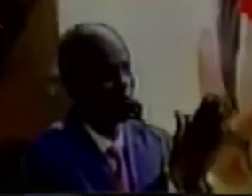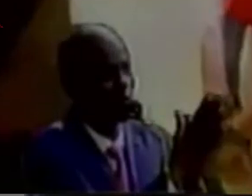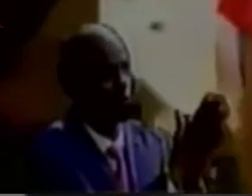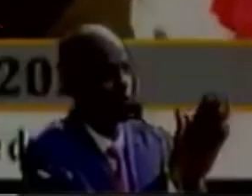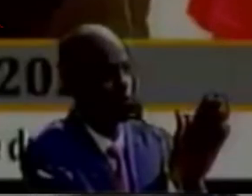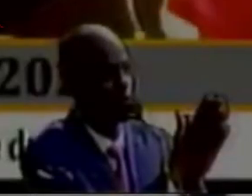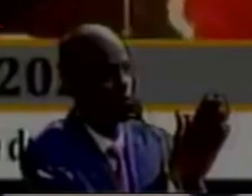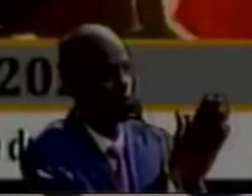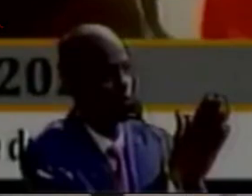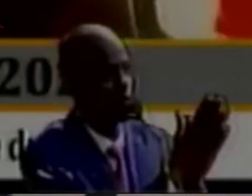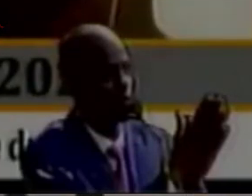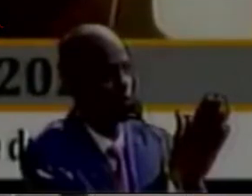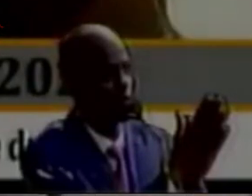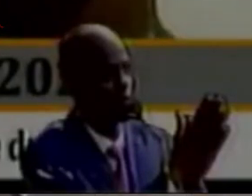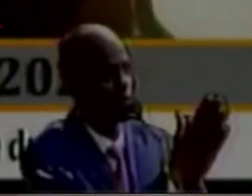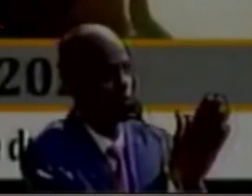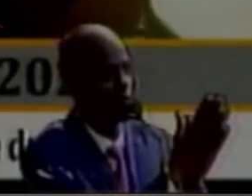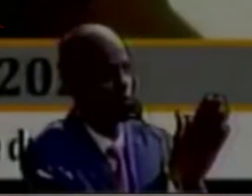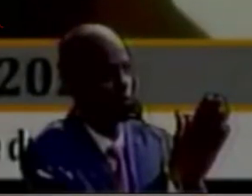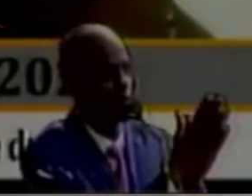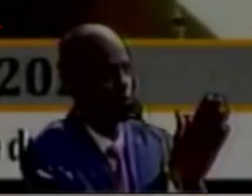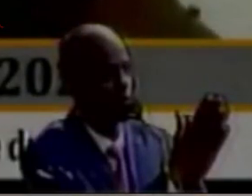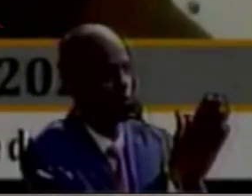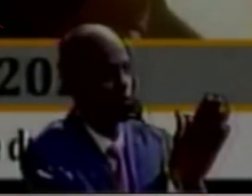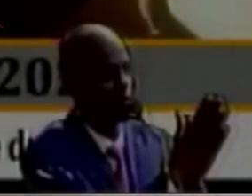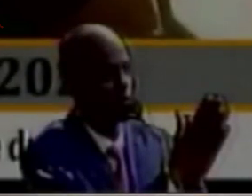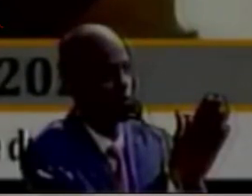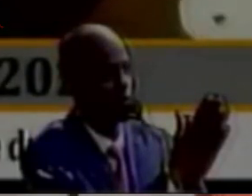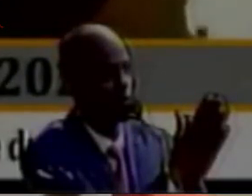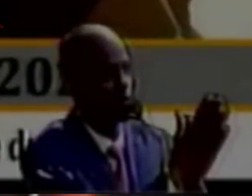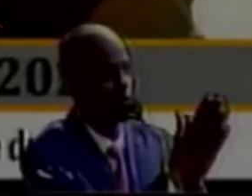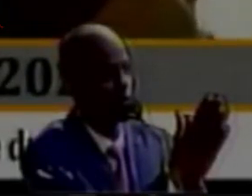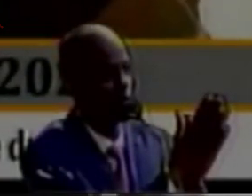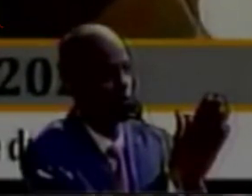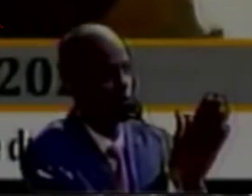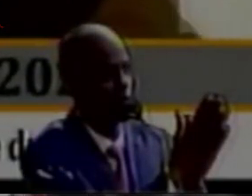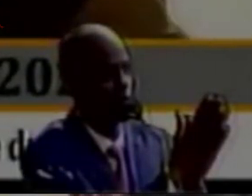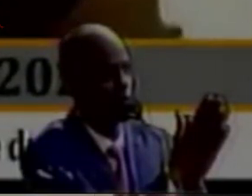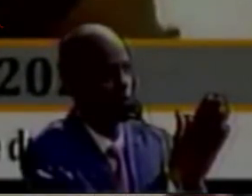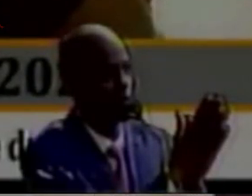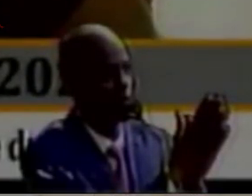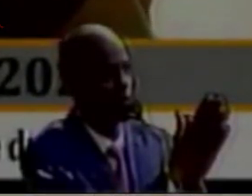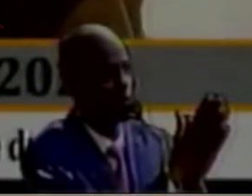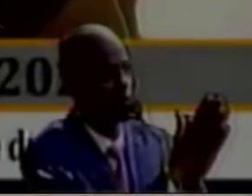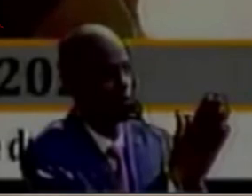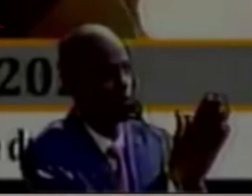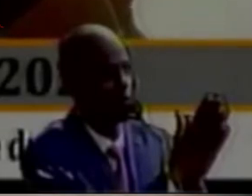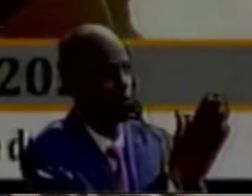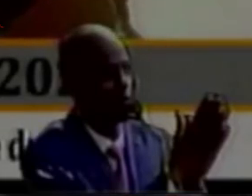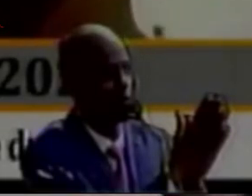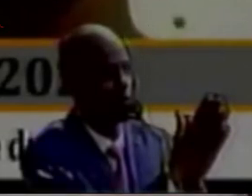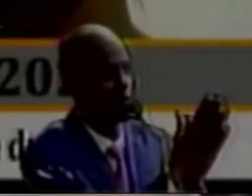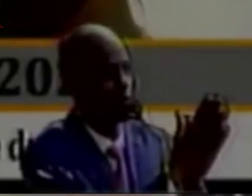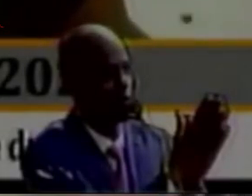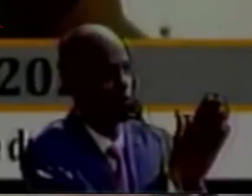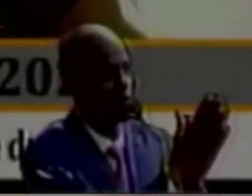Sud. Ok, moi c'est Spandra Zendo, c'est avion para as pessoas do